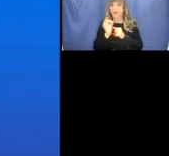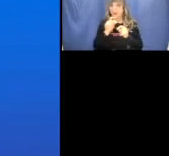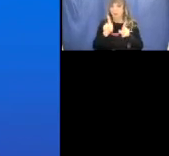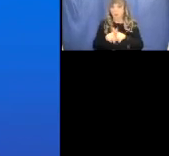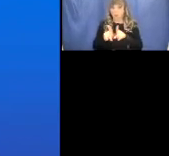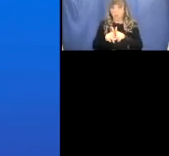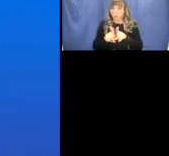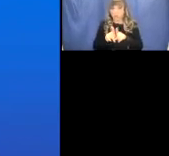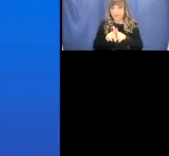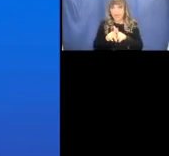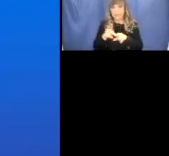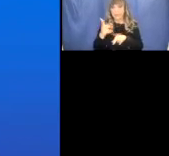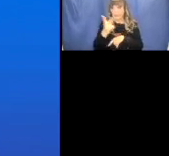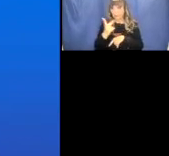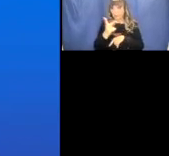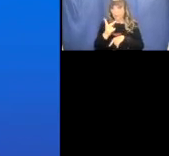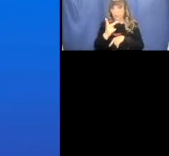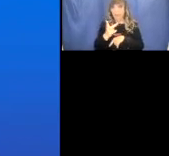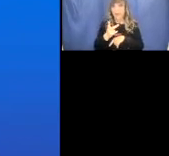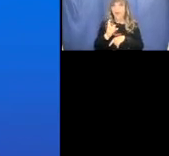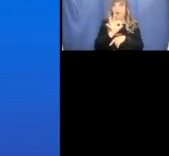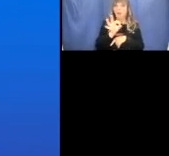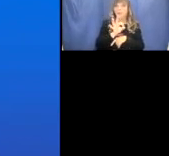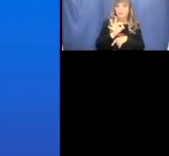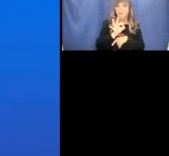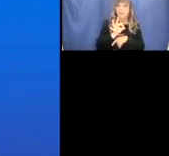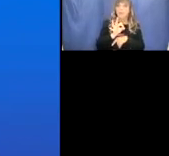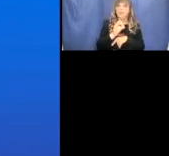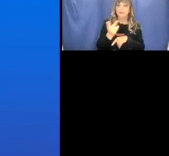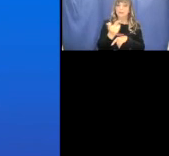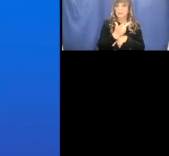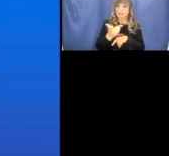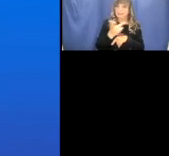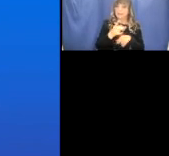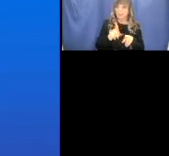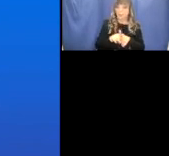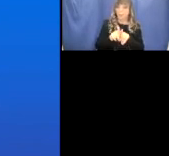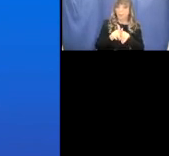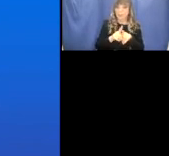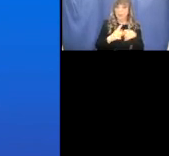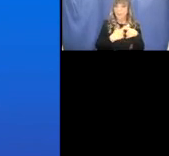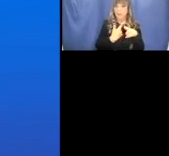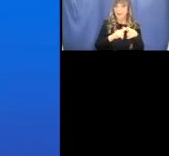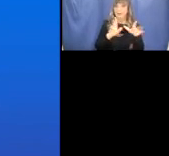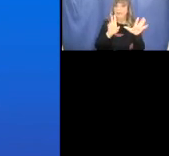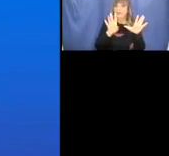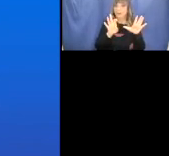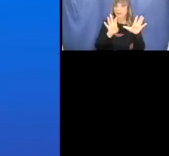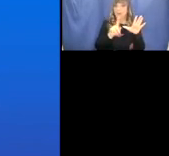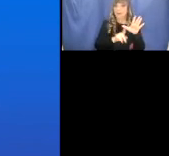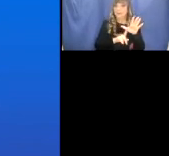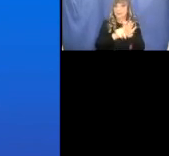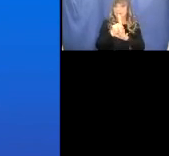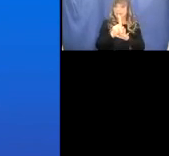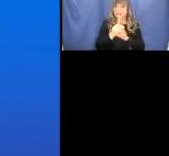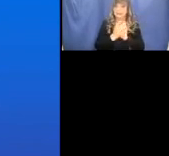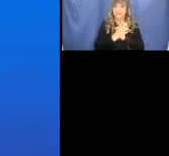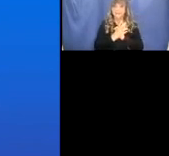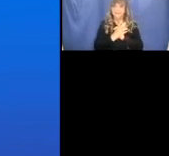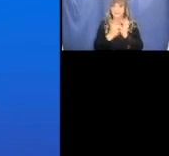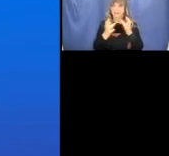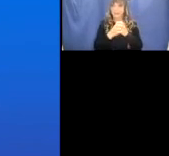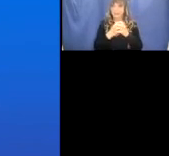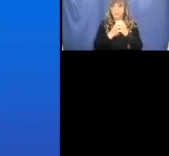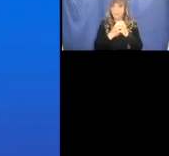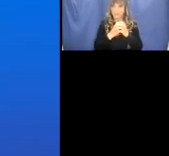due uguali il terzo diverse oppure tutte e tre uguali quegli angoli di 90 gradi sostanzialmente nel gruppo di